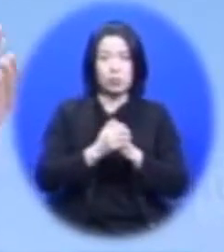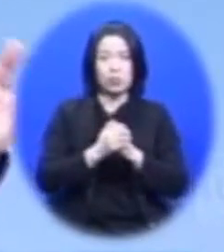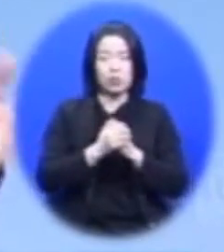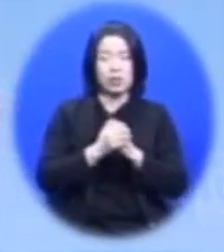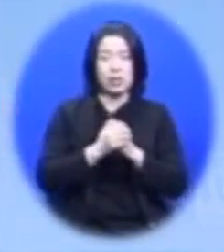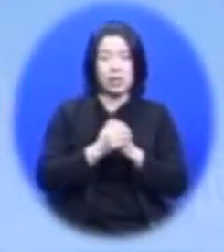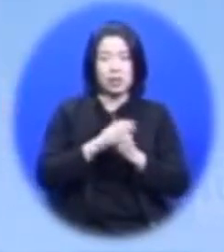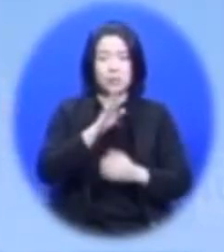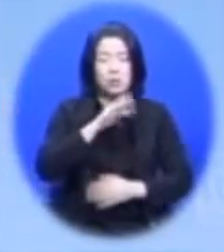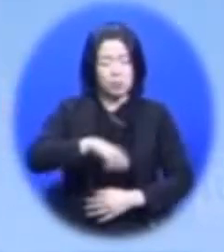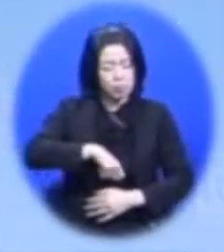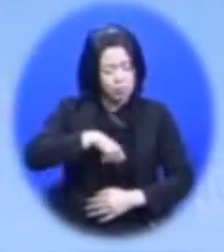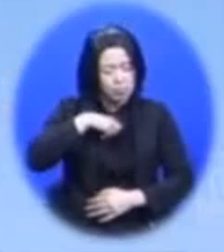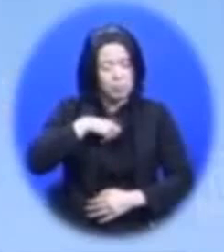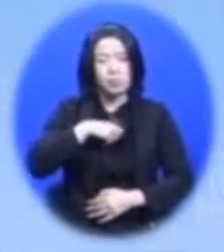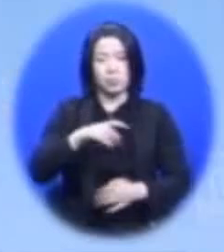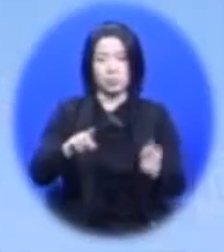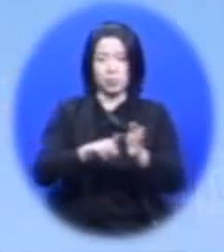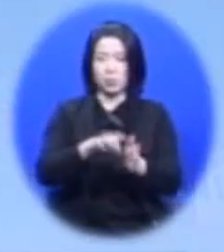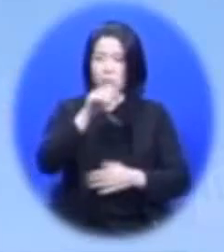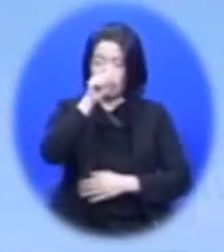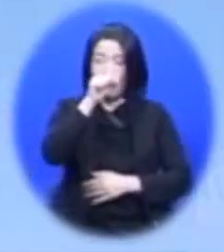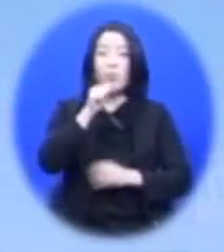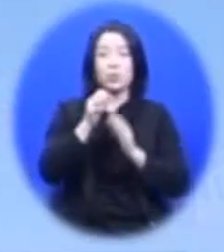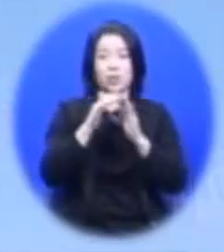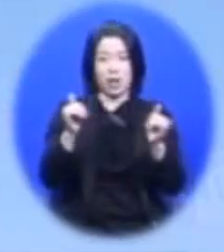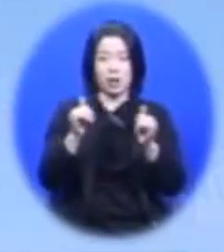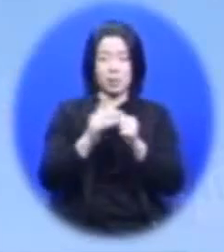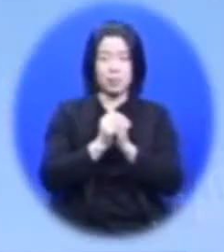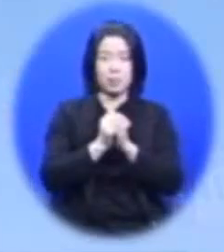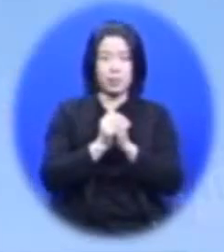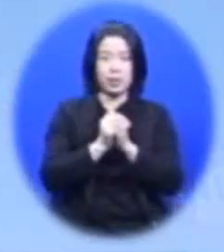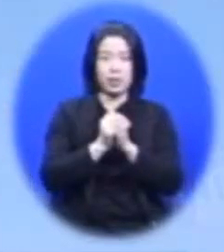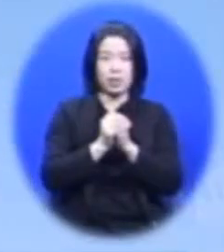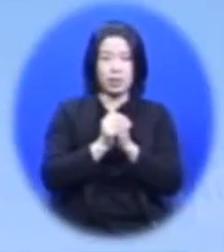그렇게 신실한 믿음이 좋은 분들이셨습니다.